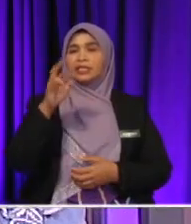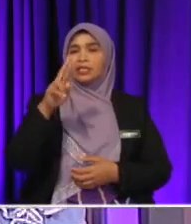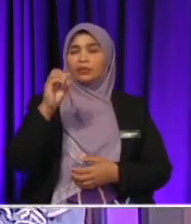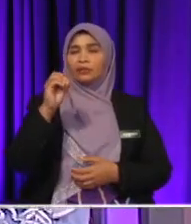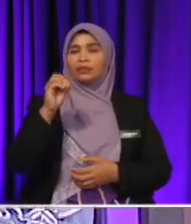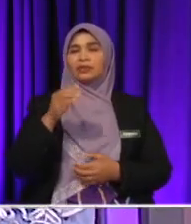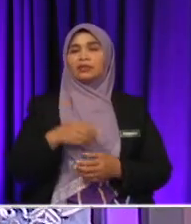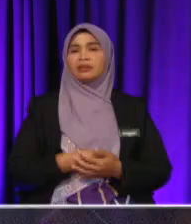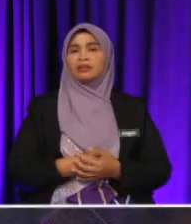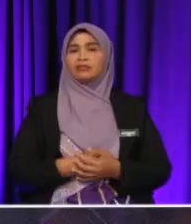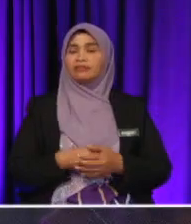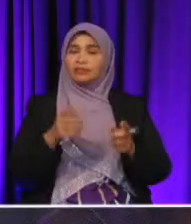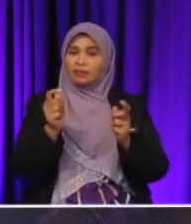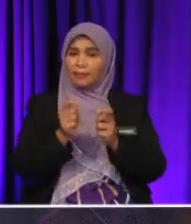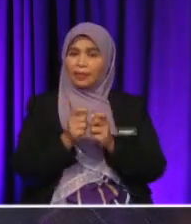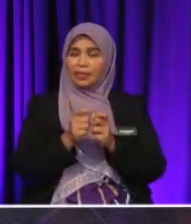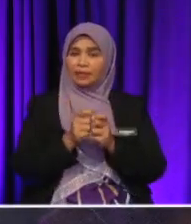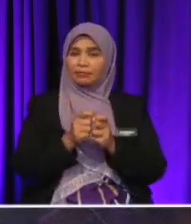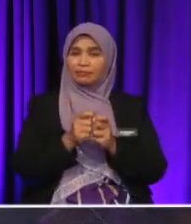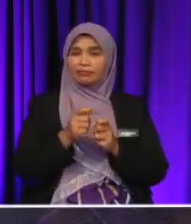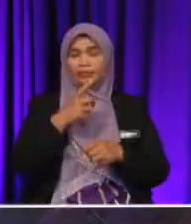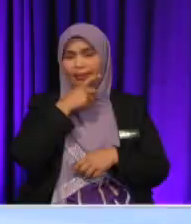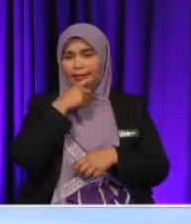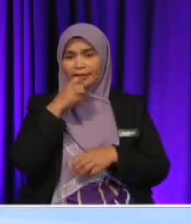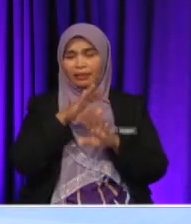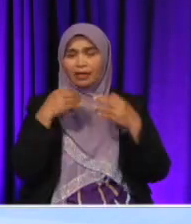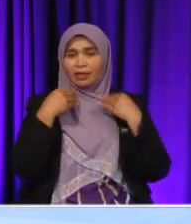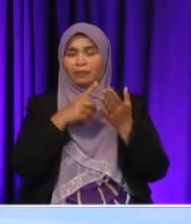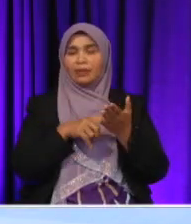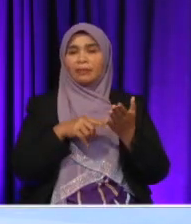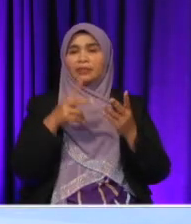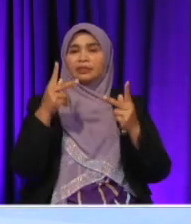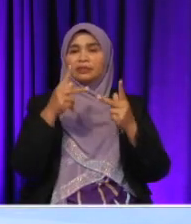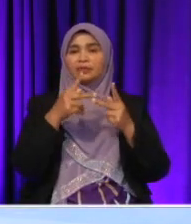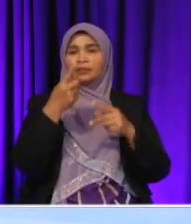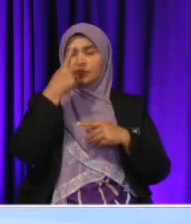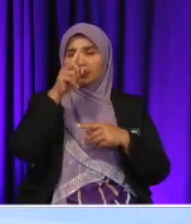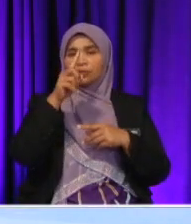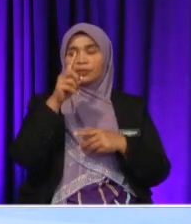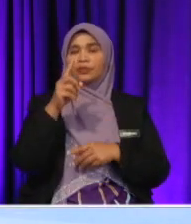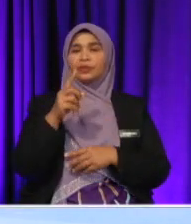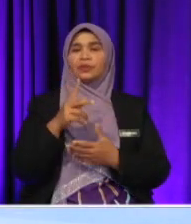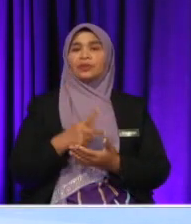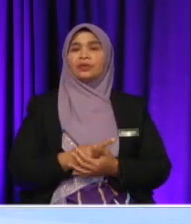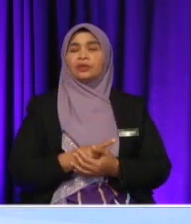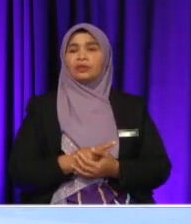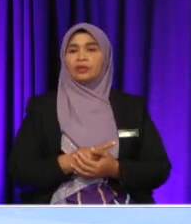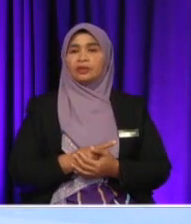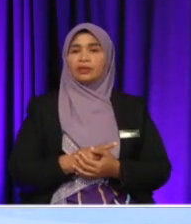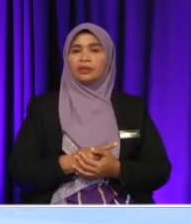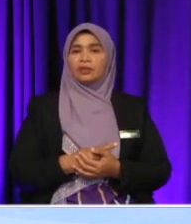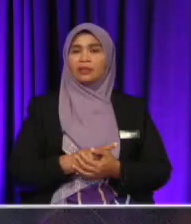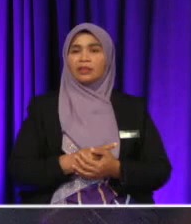zerofi nih eee maksudnya kering kayak ada apa-apa jadi sesuai untuk tumbuhan yang berada di kawasan gurun tengah-tengah